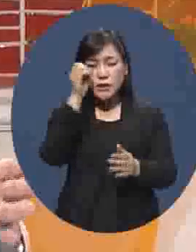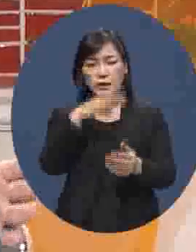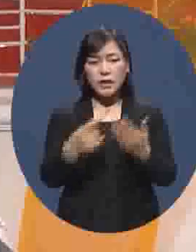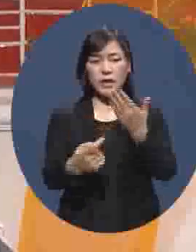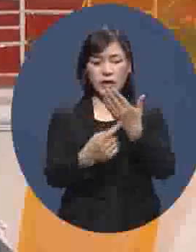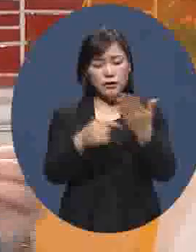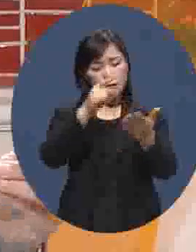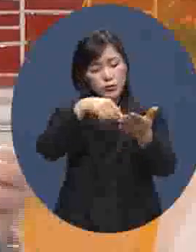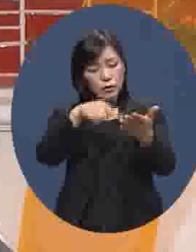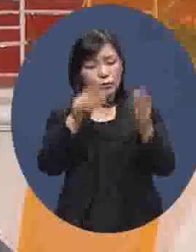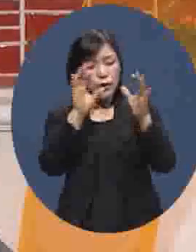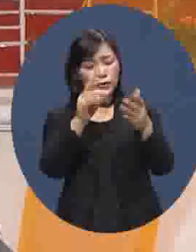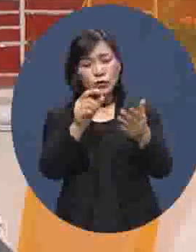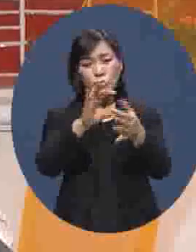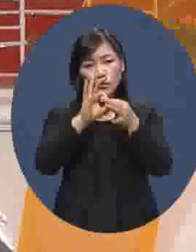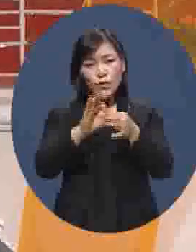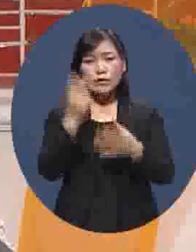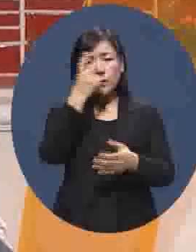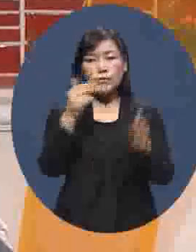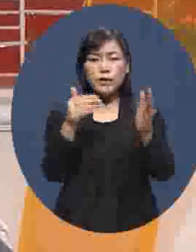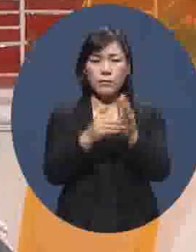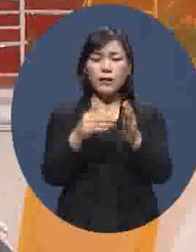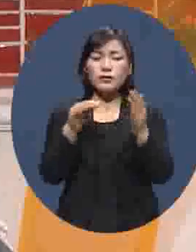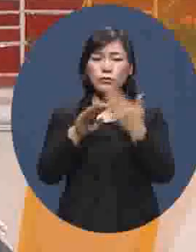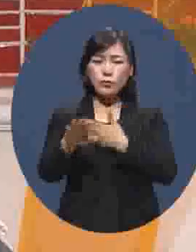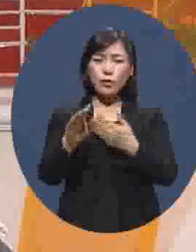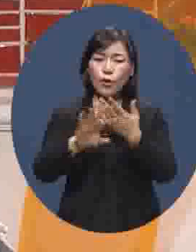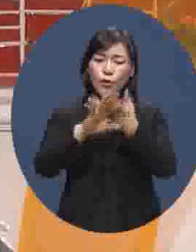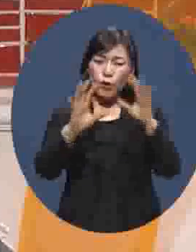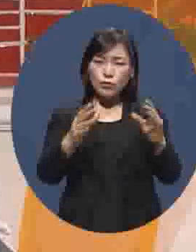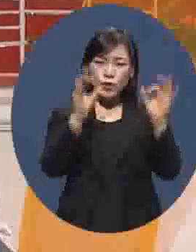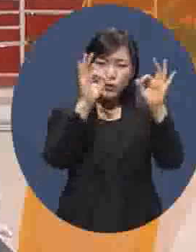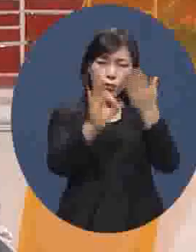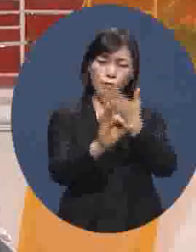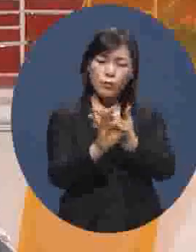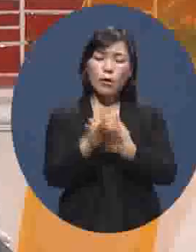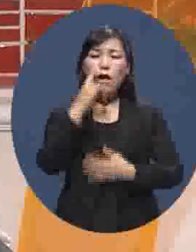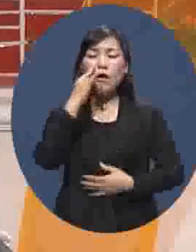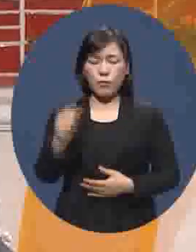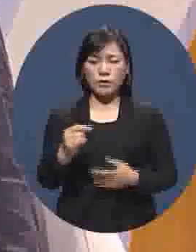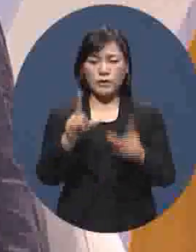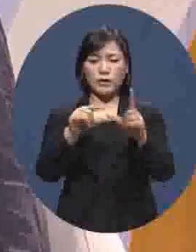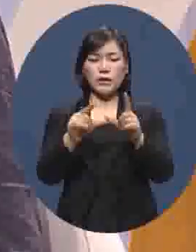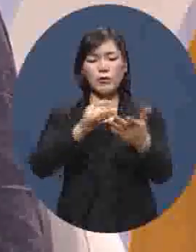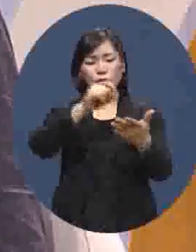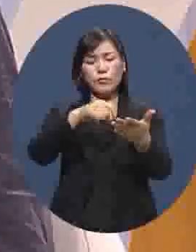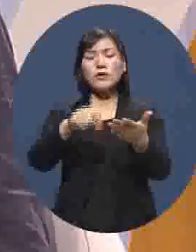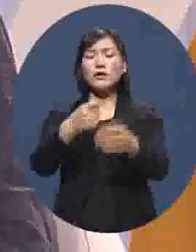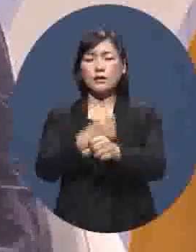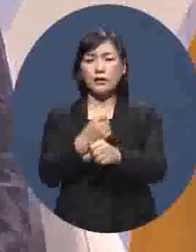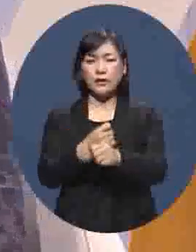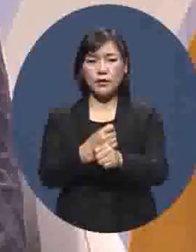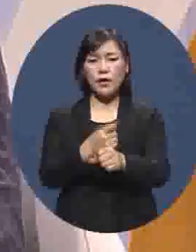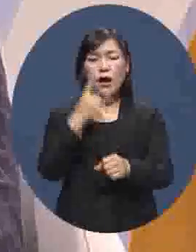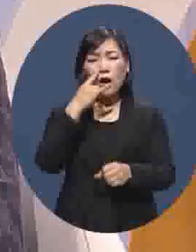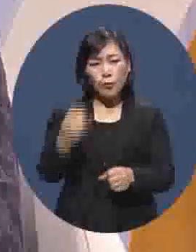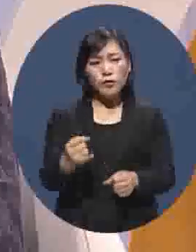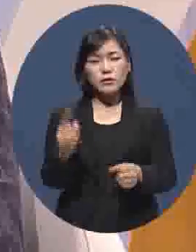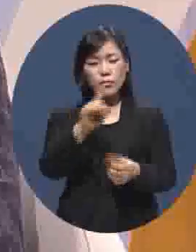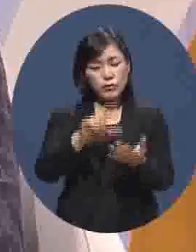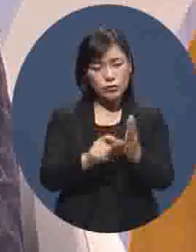검사거든요. 그런 걸 했을 경우에는 많은 경우에 외국에서도 어머니들이 하세요. 그러니까 어머니들이 어느